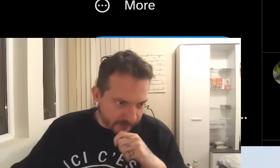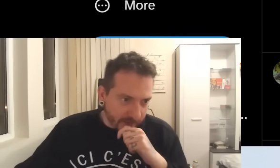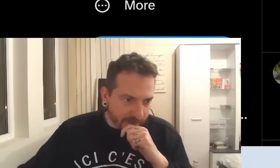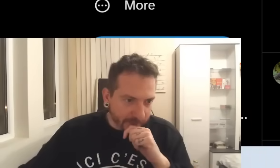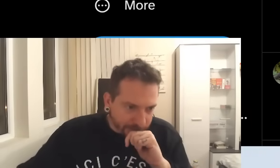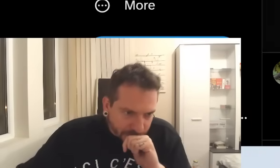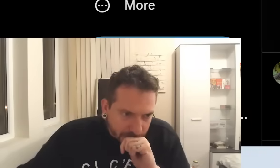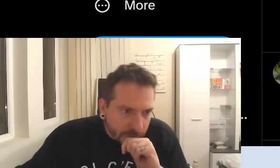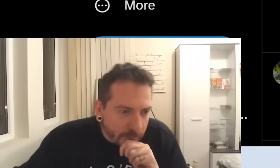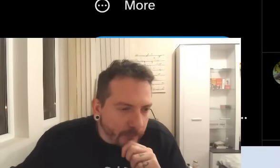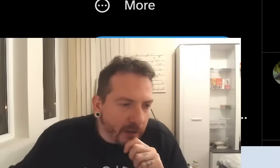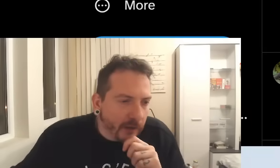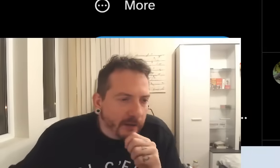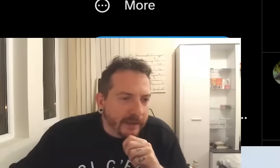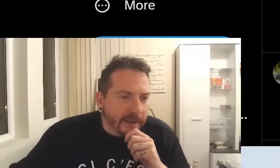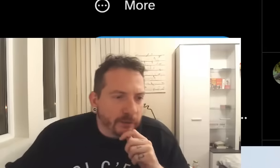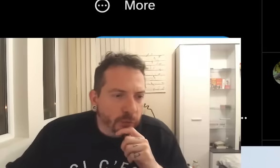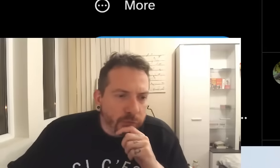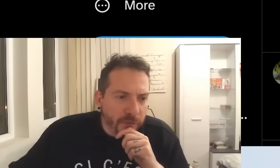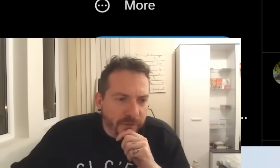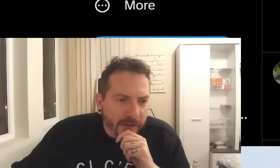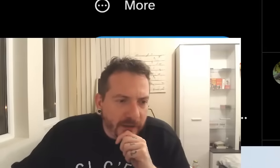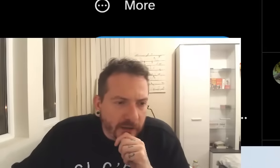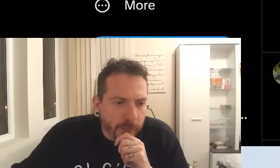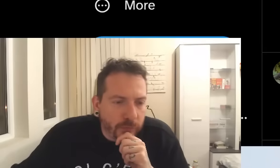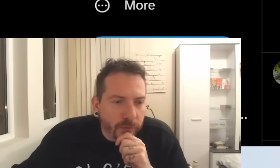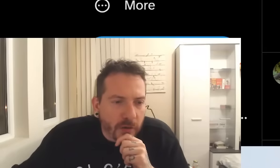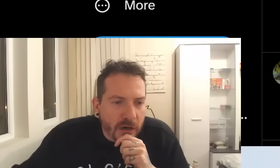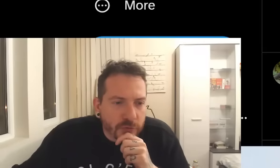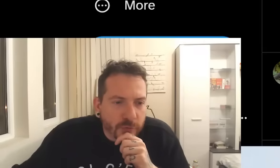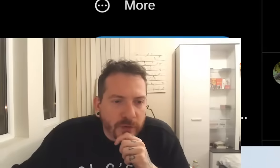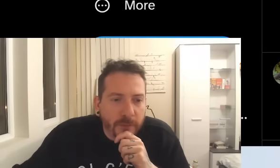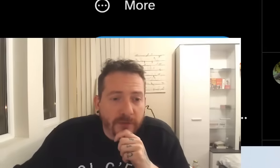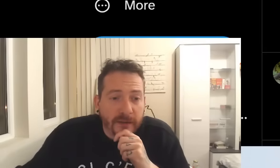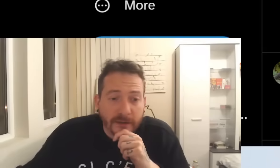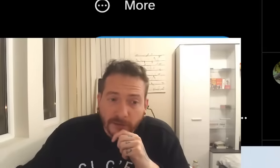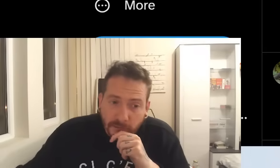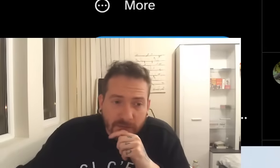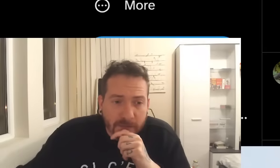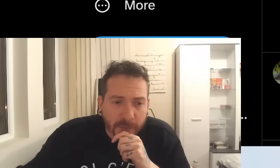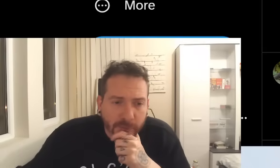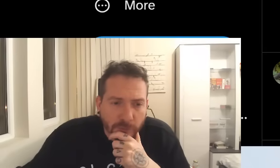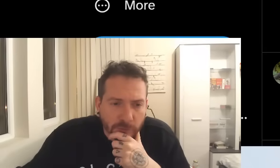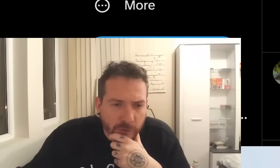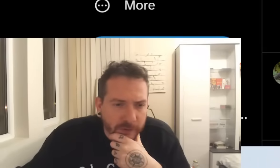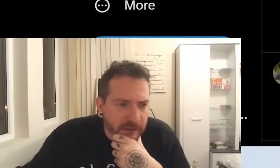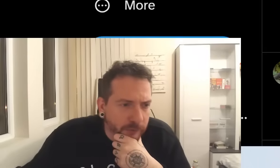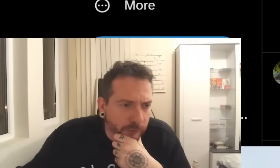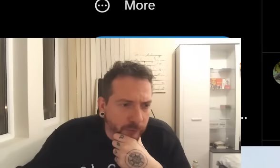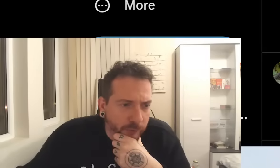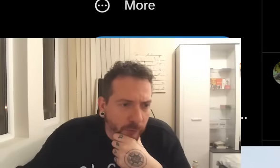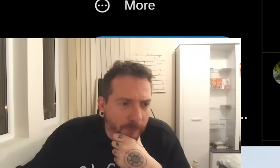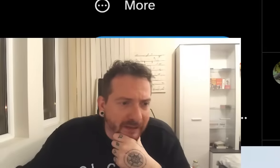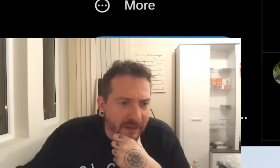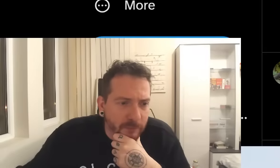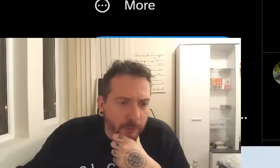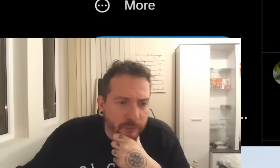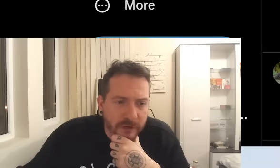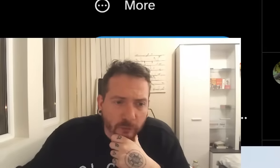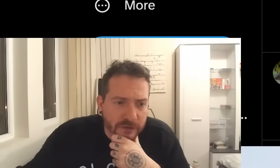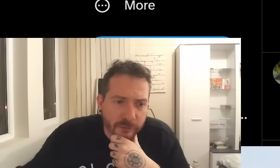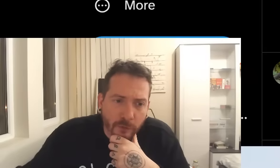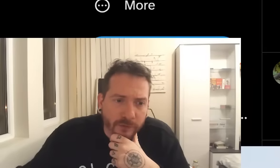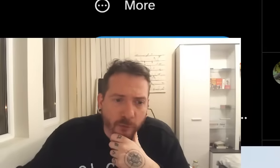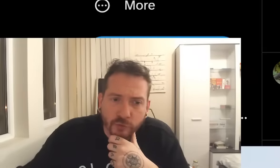sorte que ça s'arrête ça ils vont tout faire pour voir jusqu'où ils peuvent aller ça c'est pas faux tant qu'ils ne seront pas gravement